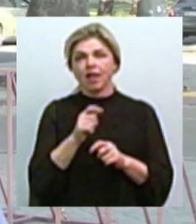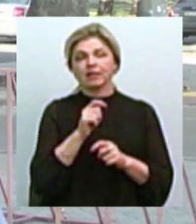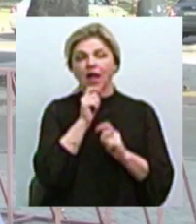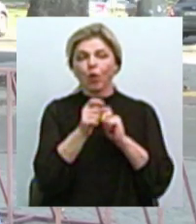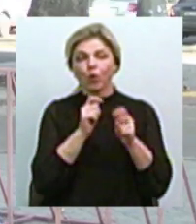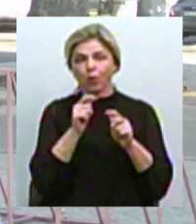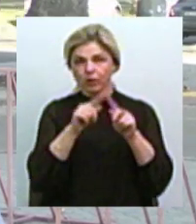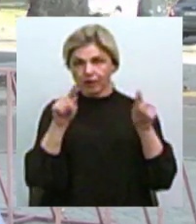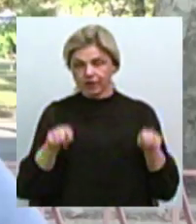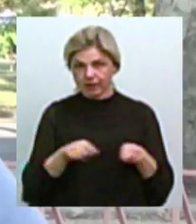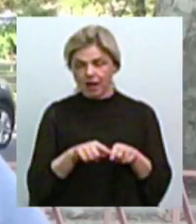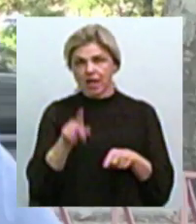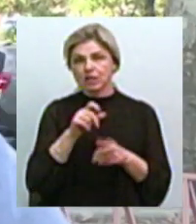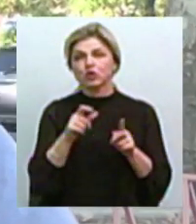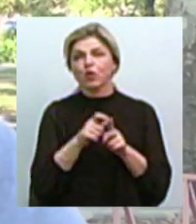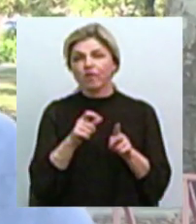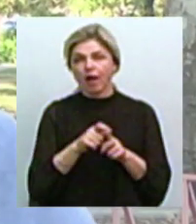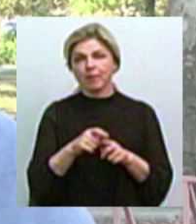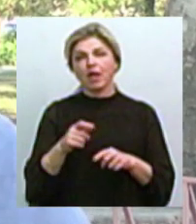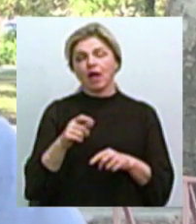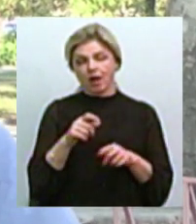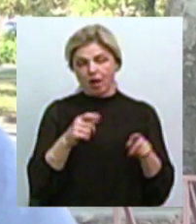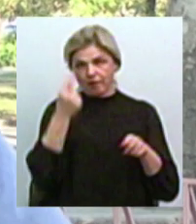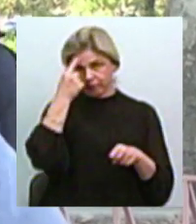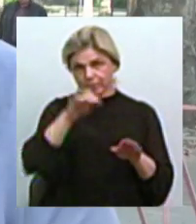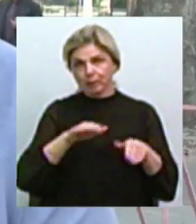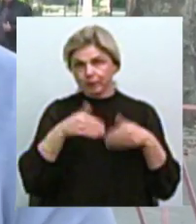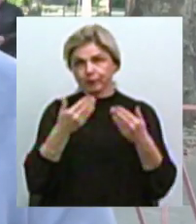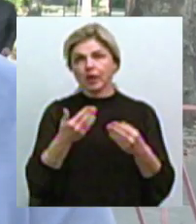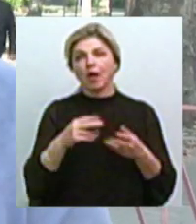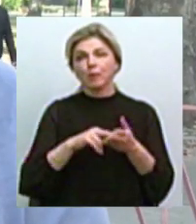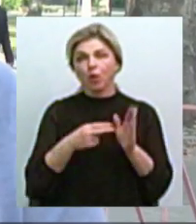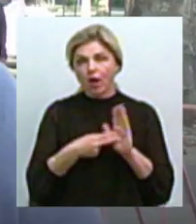організатора проєкту В'ячеслава Сімченка, вже є плани на наступний рік.